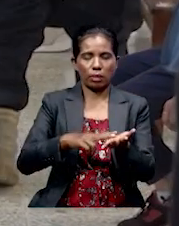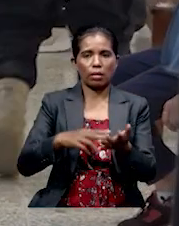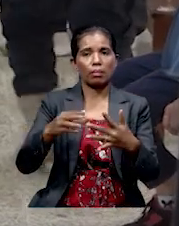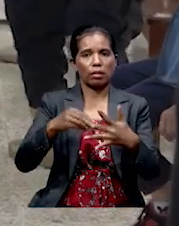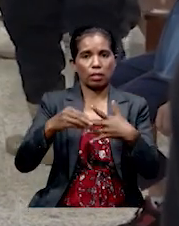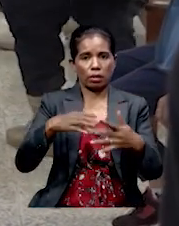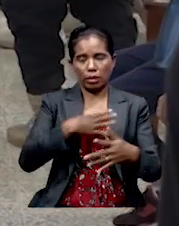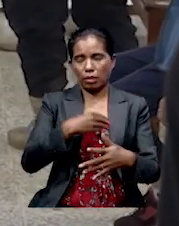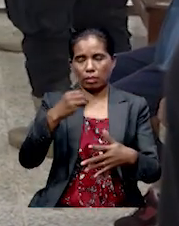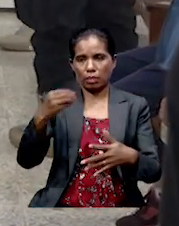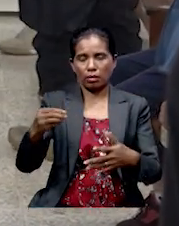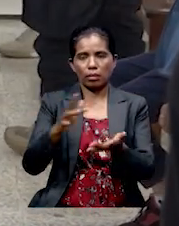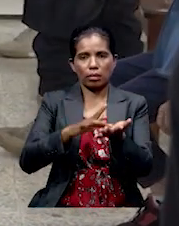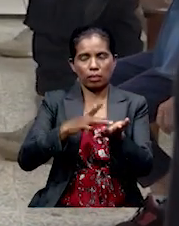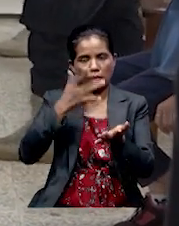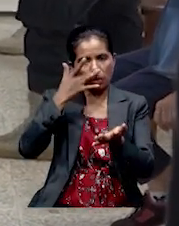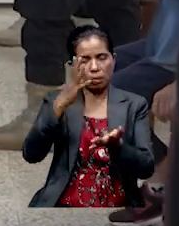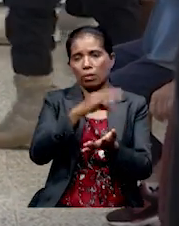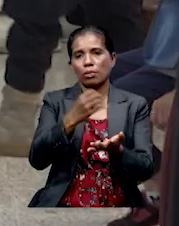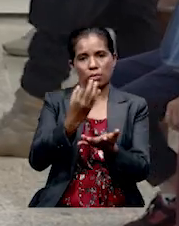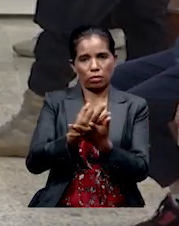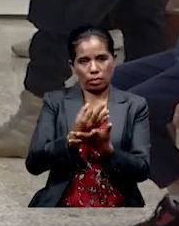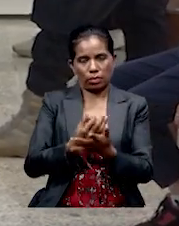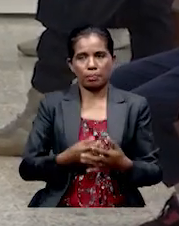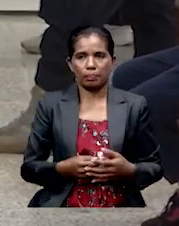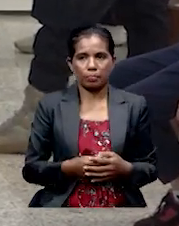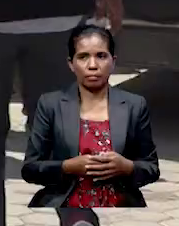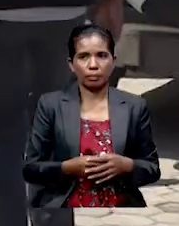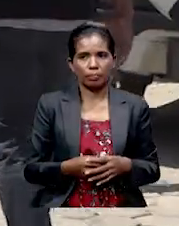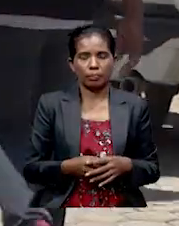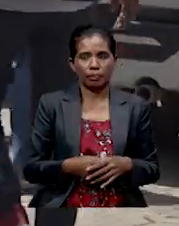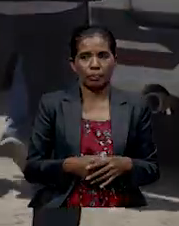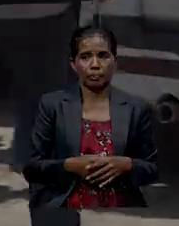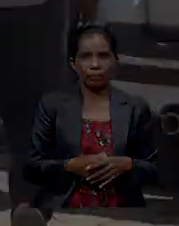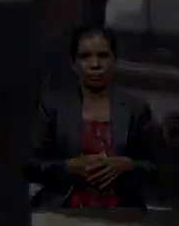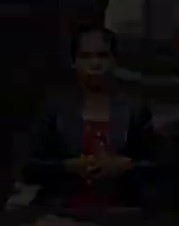mutin ida, ganja no osan. Anisaitu leite ilargus maun jemen.